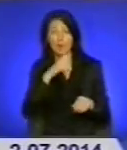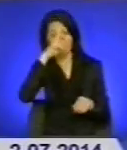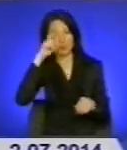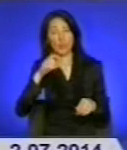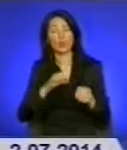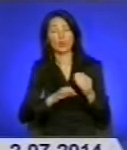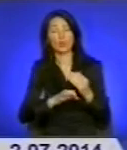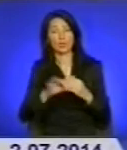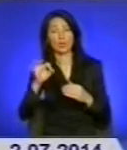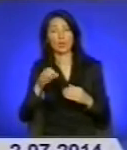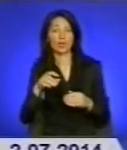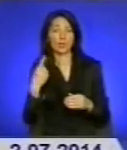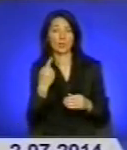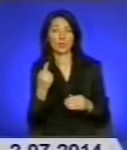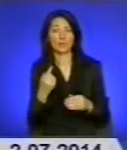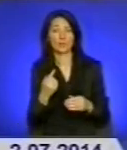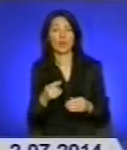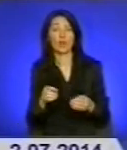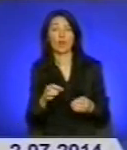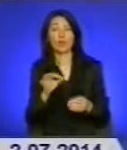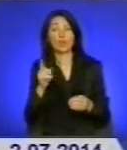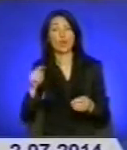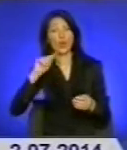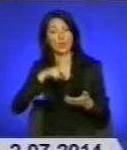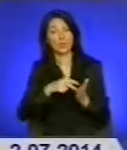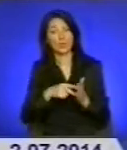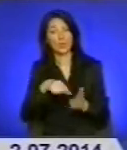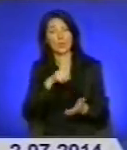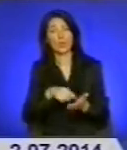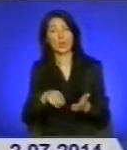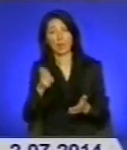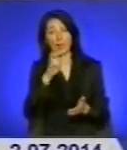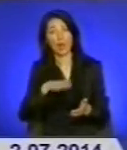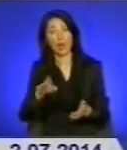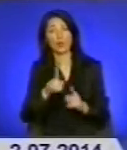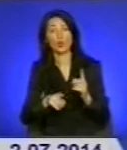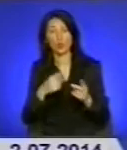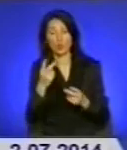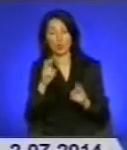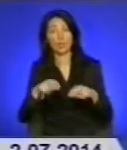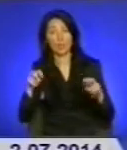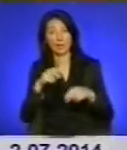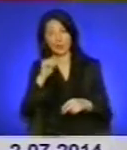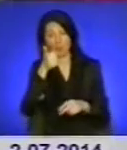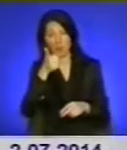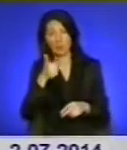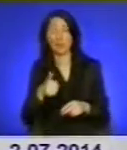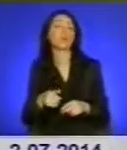соціально-економічні питання краю розглядатимуть завтра на другому пленарному засіданні 50-ї сесії обласної ради